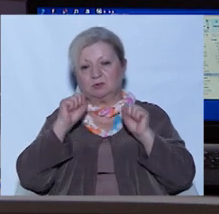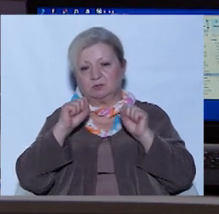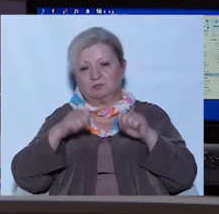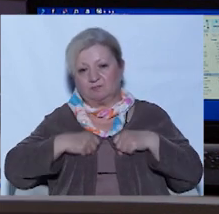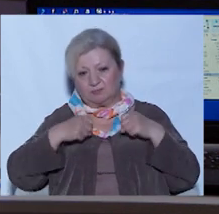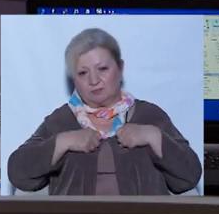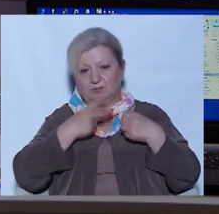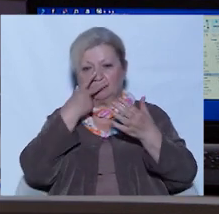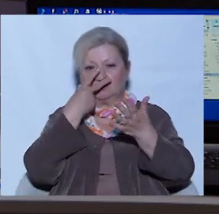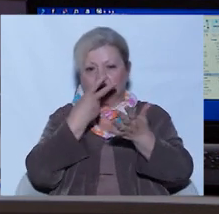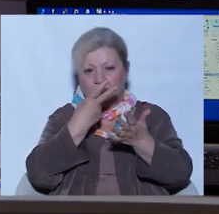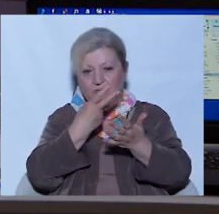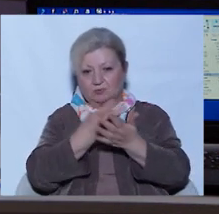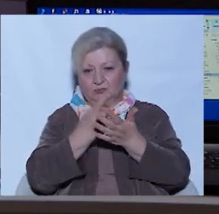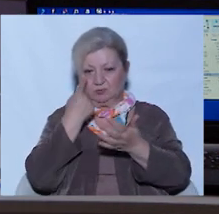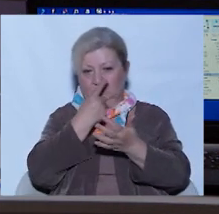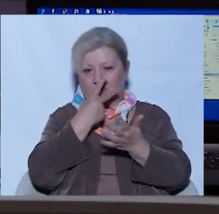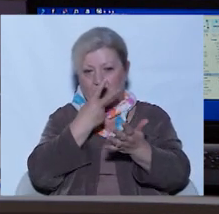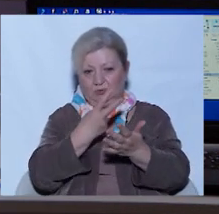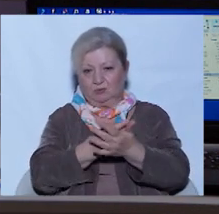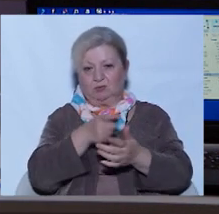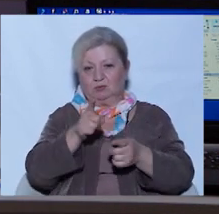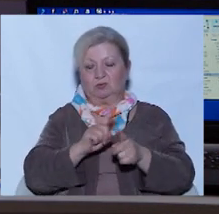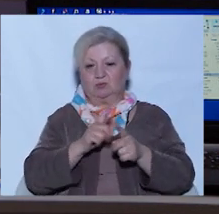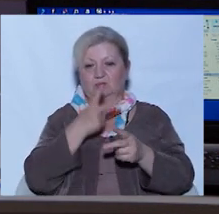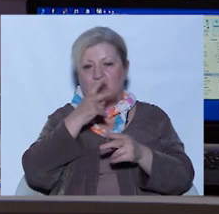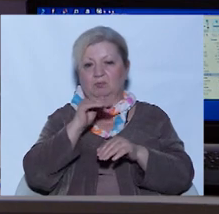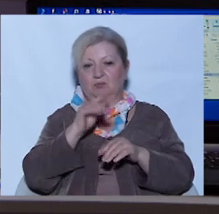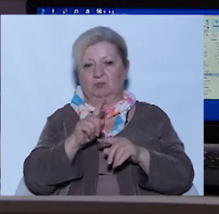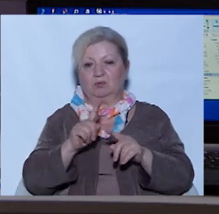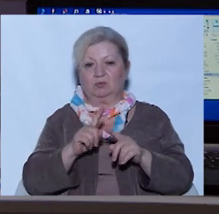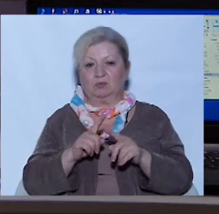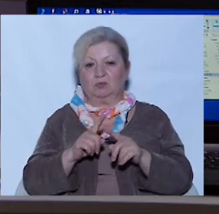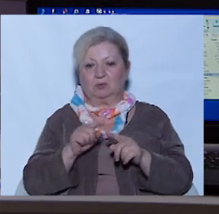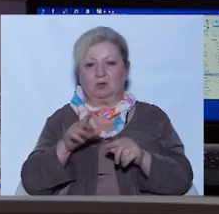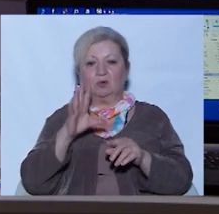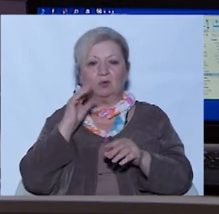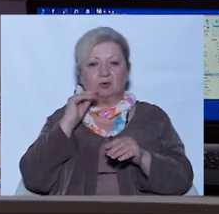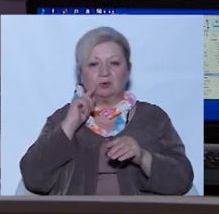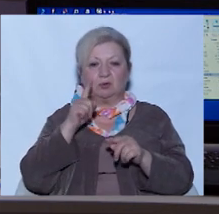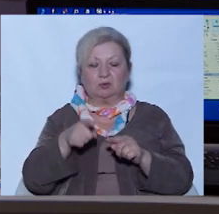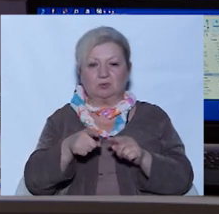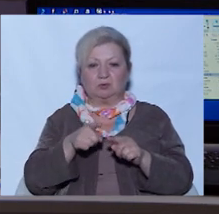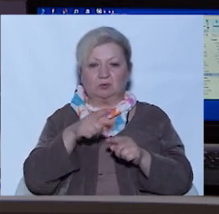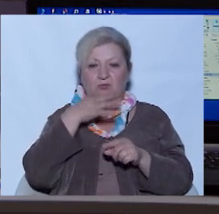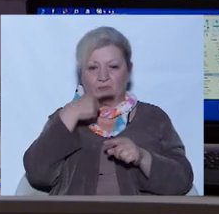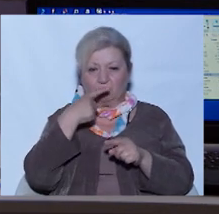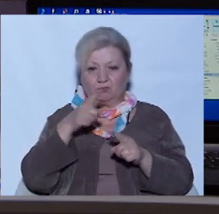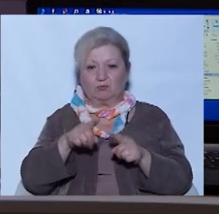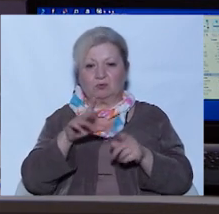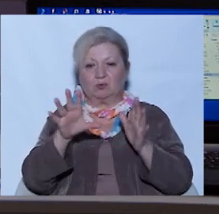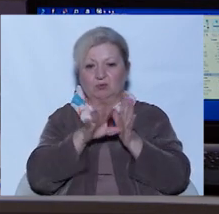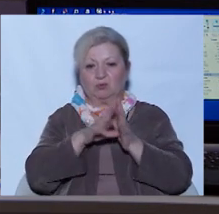ვიზუალური ფორმით დამემტკიცებინა, იმიტომ რომ რის საფუძველზე ვამბობთ ამას ჩვენ, როდესაც ამტკიცებთ, რომ ცვლადი დენის ეფექტური